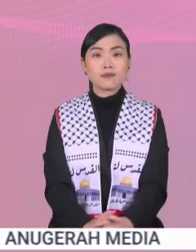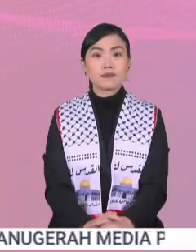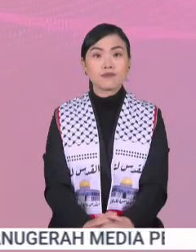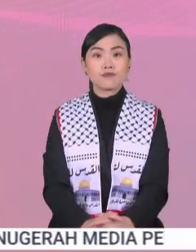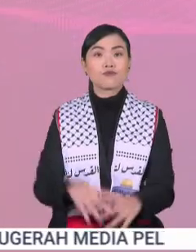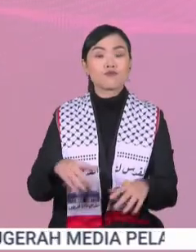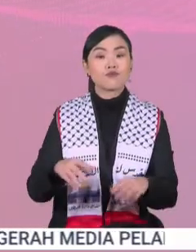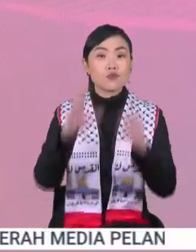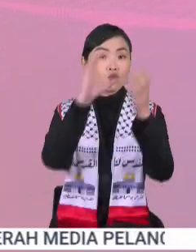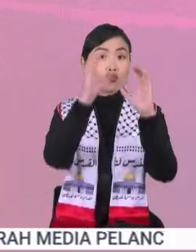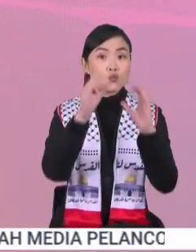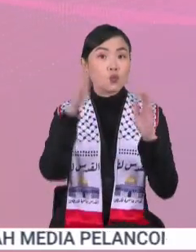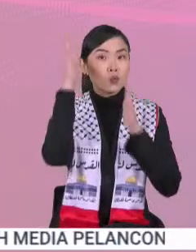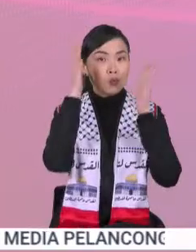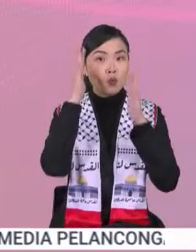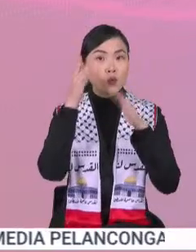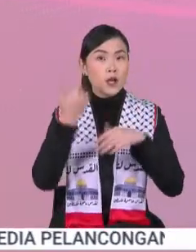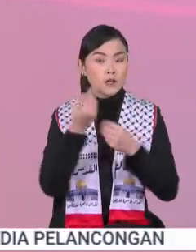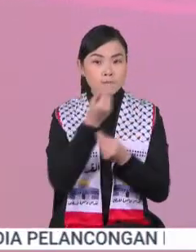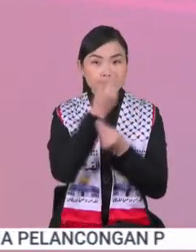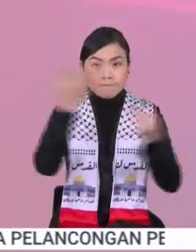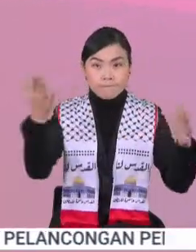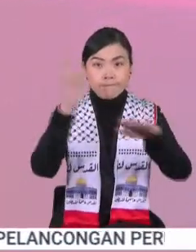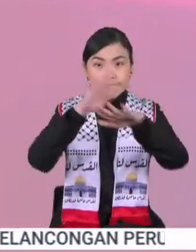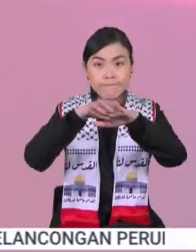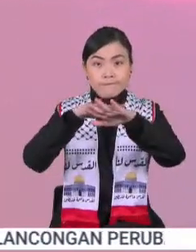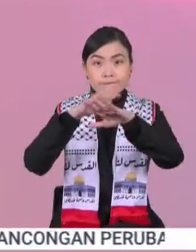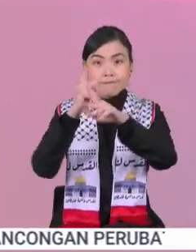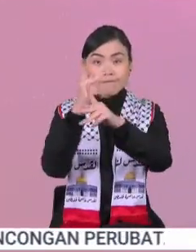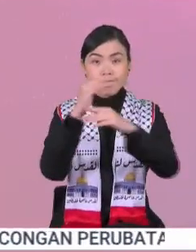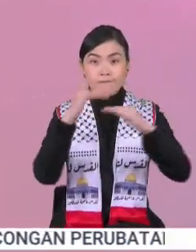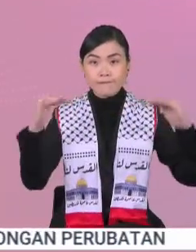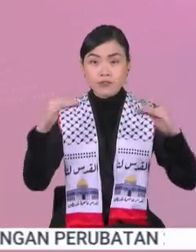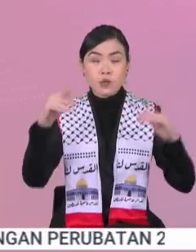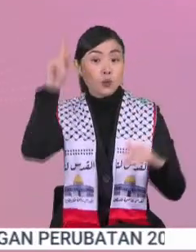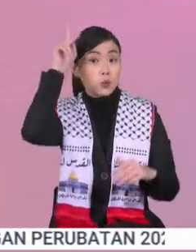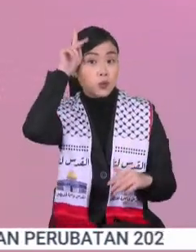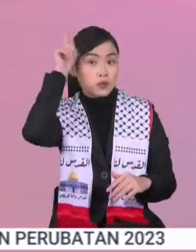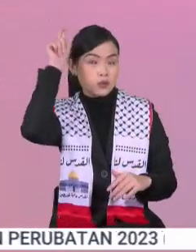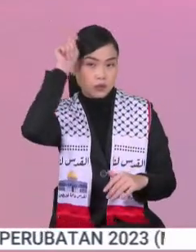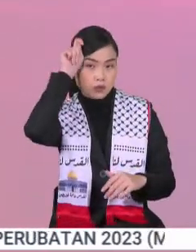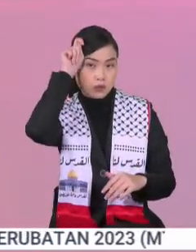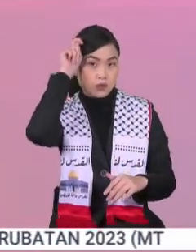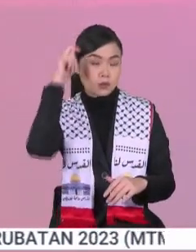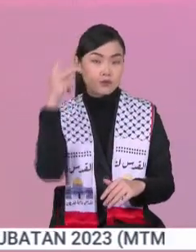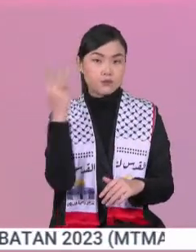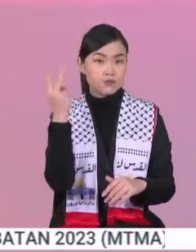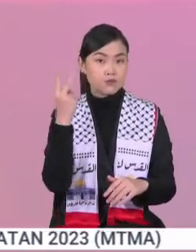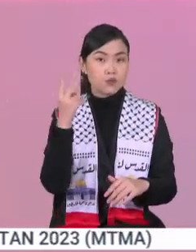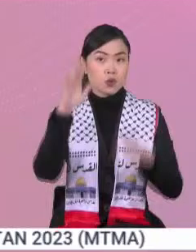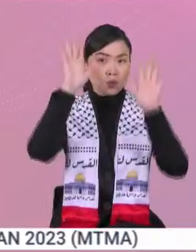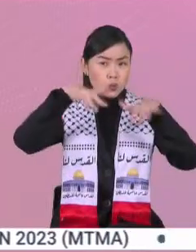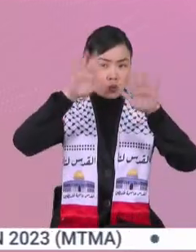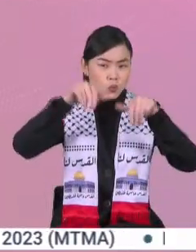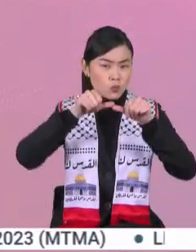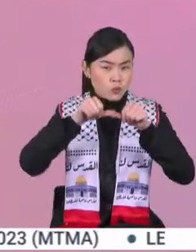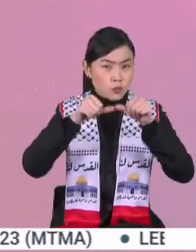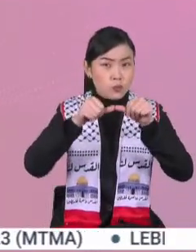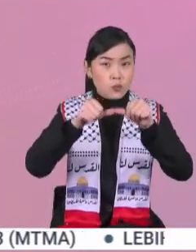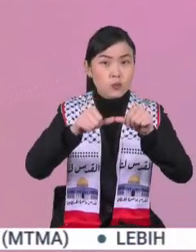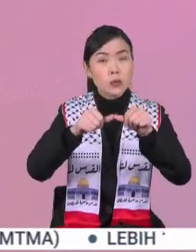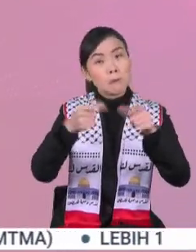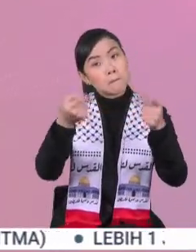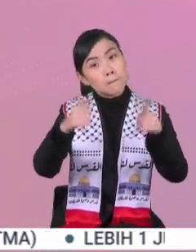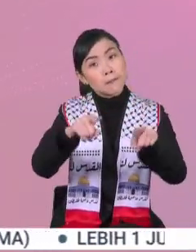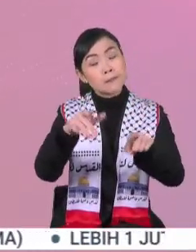Med Malaysia keluarkan amaran hujan berterusan peringkat waspada di seluruh Kelantan dan Terengganu hujan berterusan juga dijangka berlaku